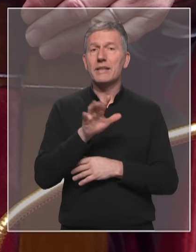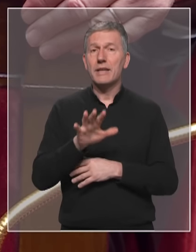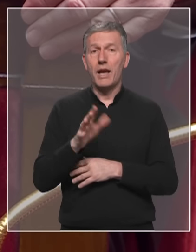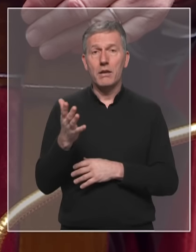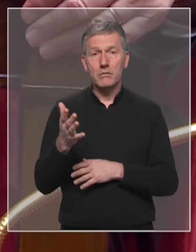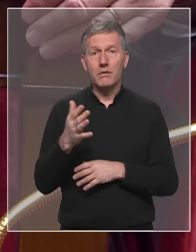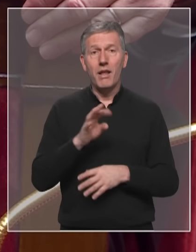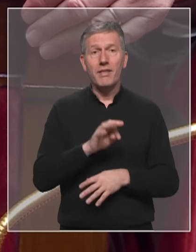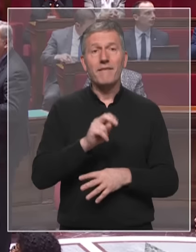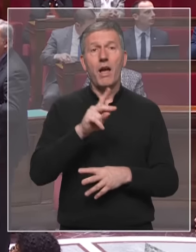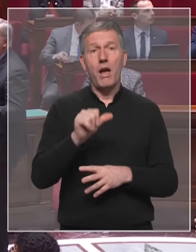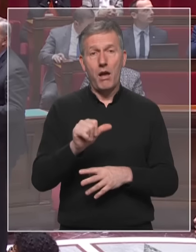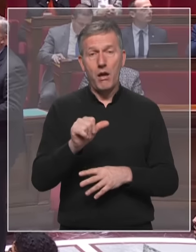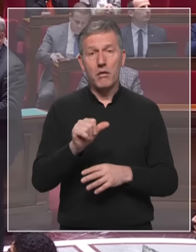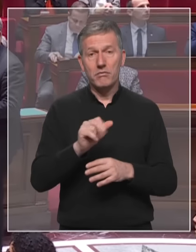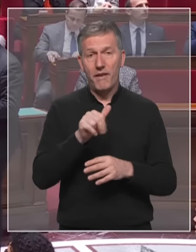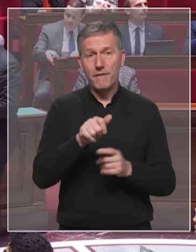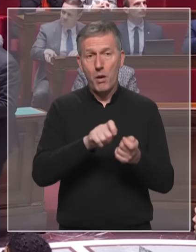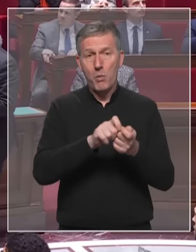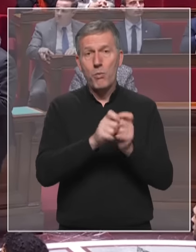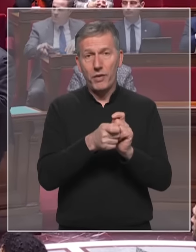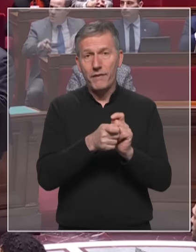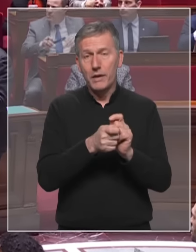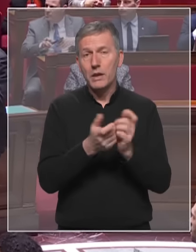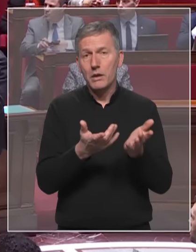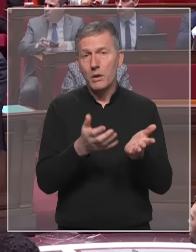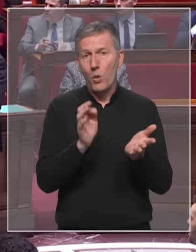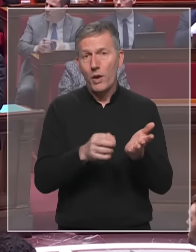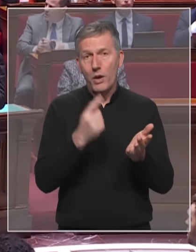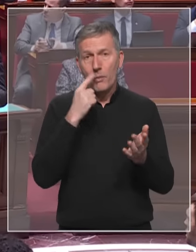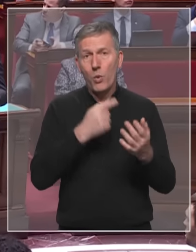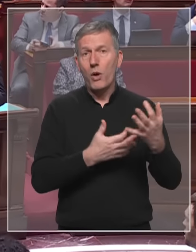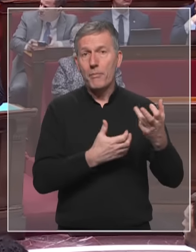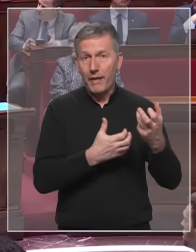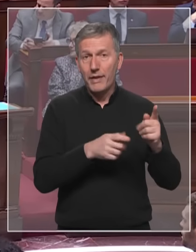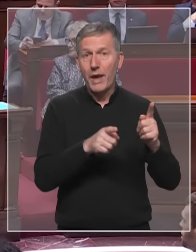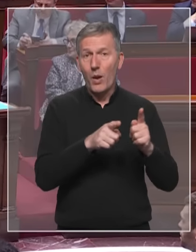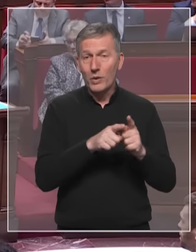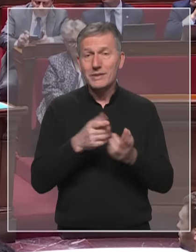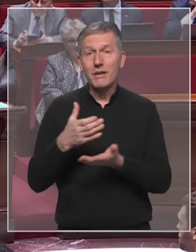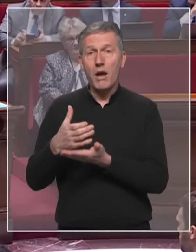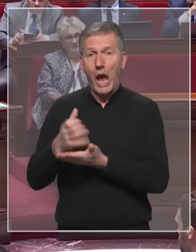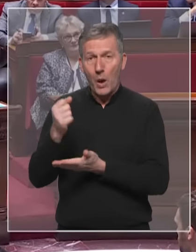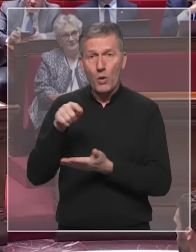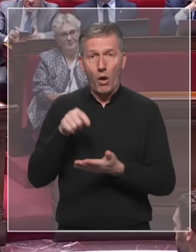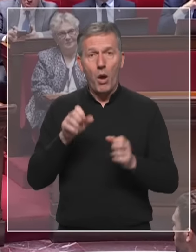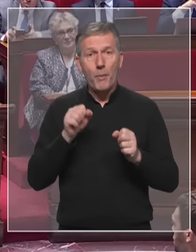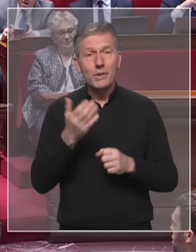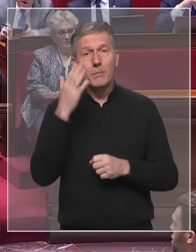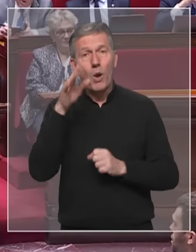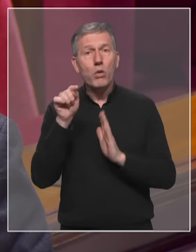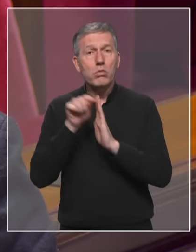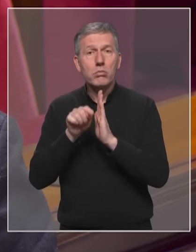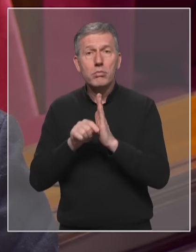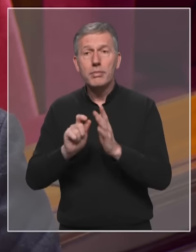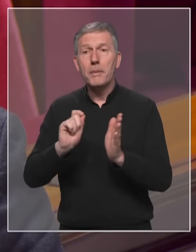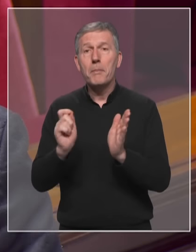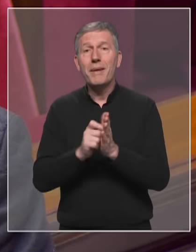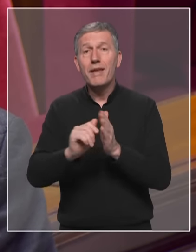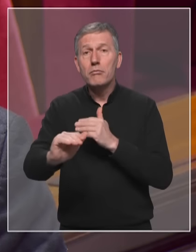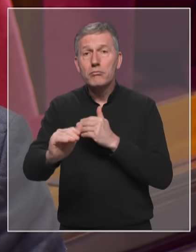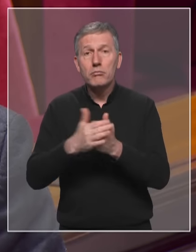TVA pourra être modifiée, bien évidemment, pour la Martinique, mais aussi pour la Réunion. Il y aura peut-être d'autres mesures, le moment venu, si